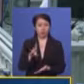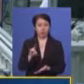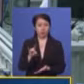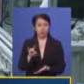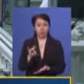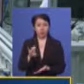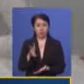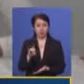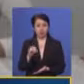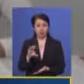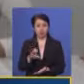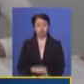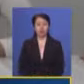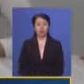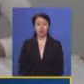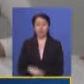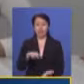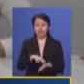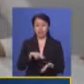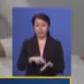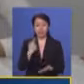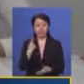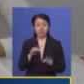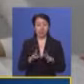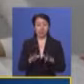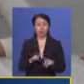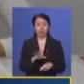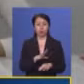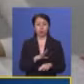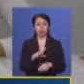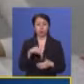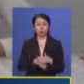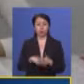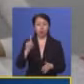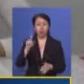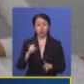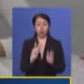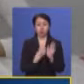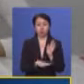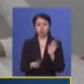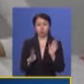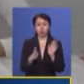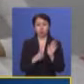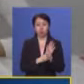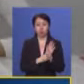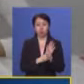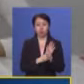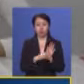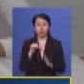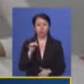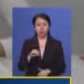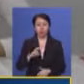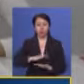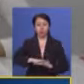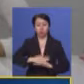Интерсервис». Цена за один компьютер была определена стоимостью 199 998 тенге,